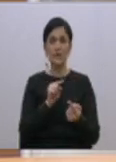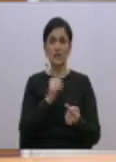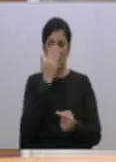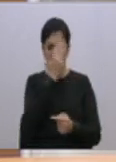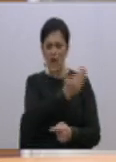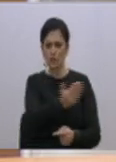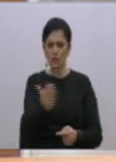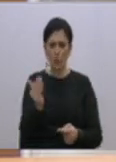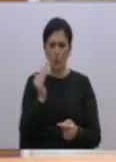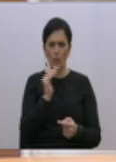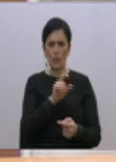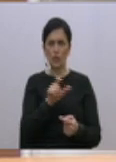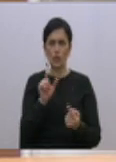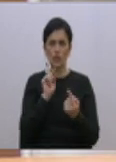წინააღმდეგ